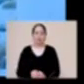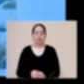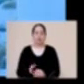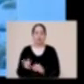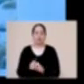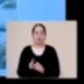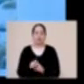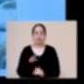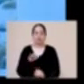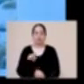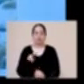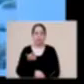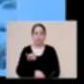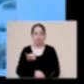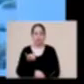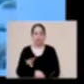Рыбный филин.